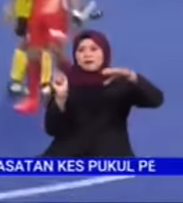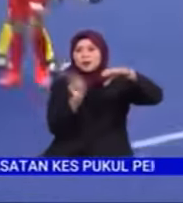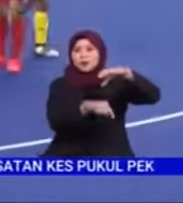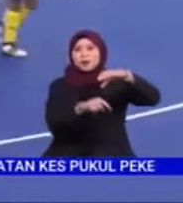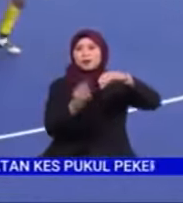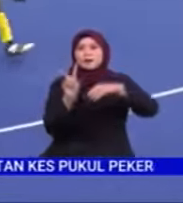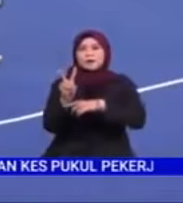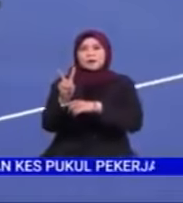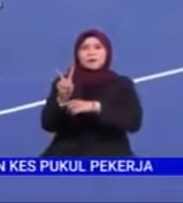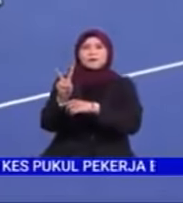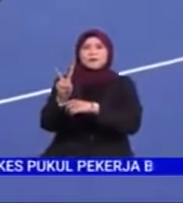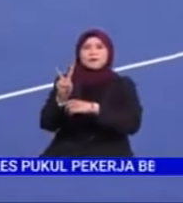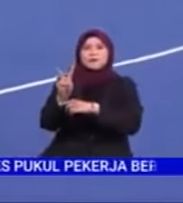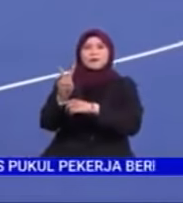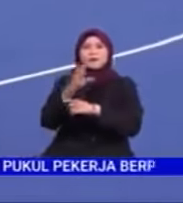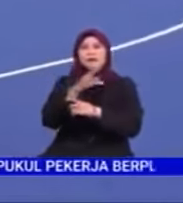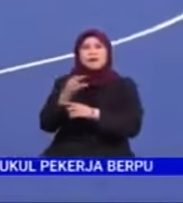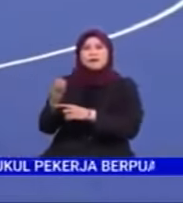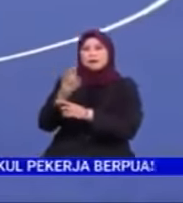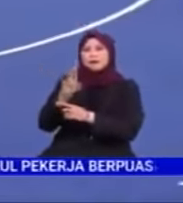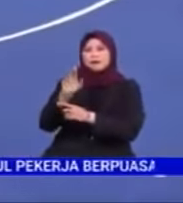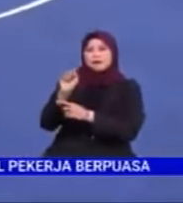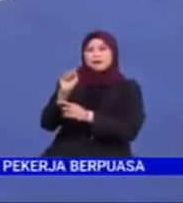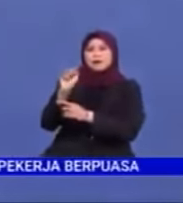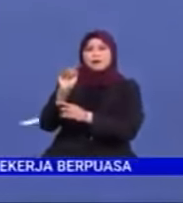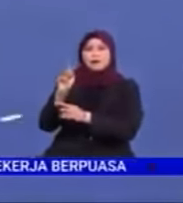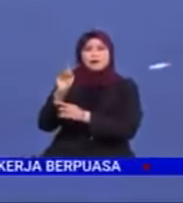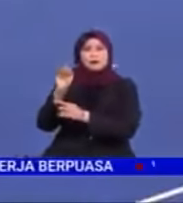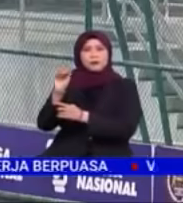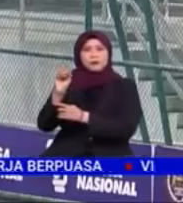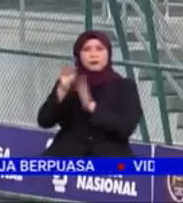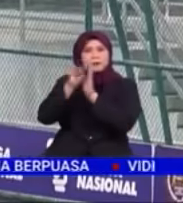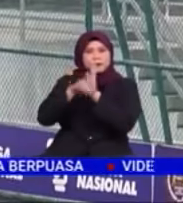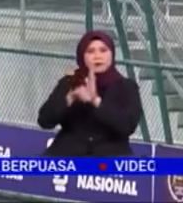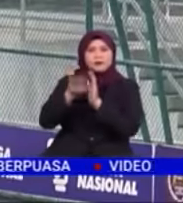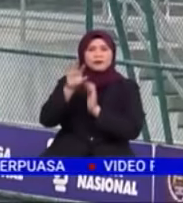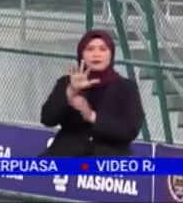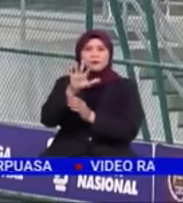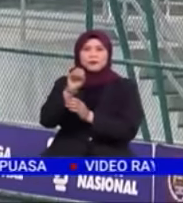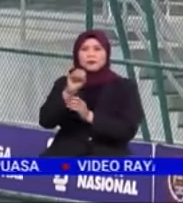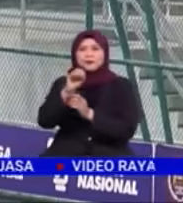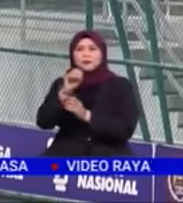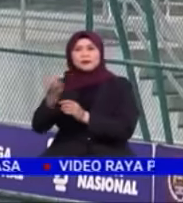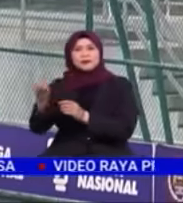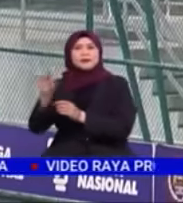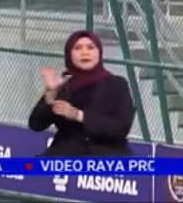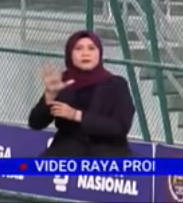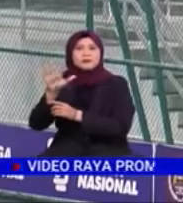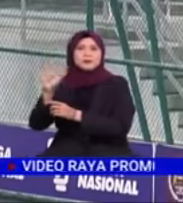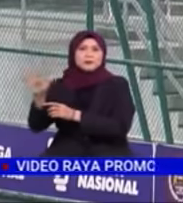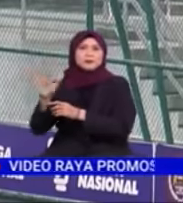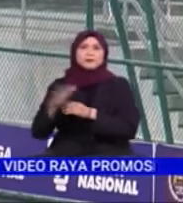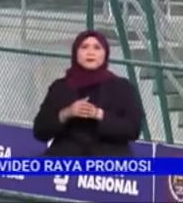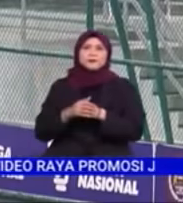Padang melalui kota Watanabe dan usai kacau masing-masing pada menit ke-50 dan 55 itu juga adalah perlawanan pertama